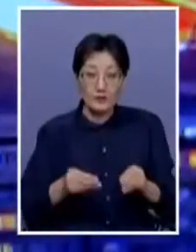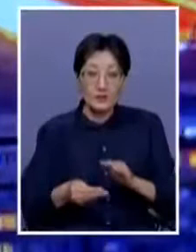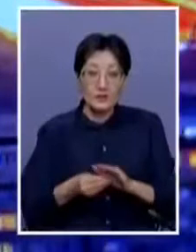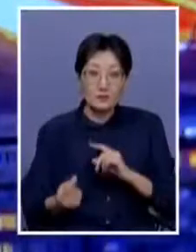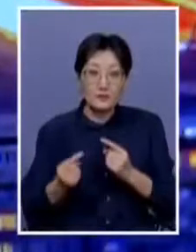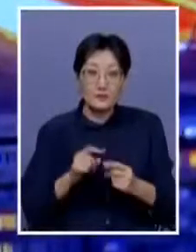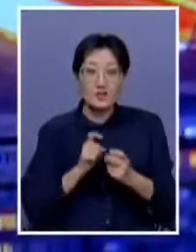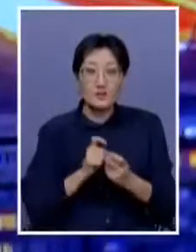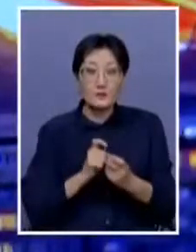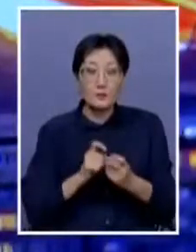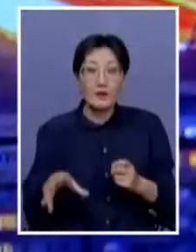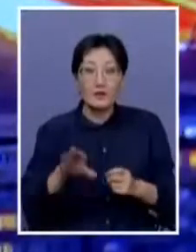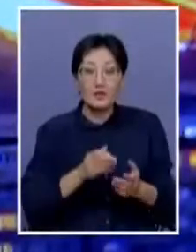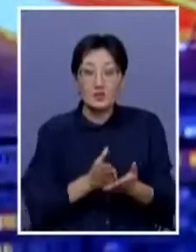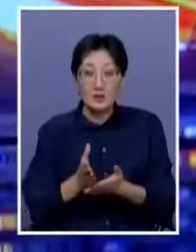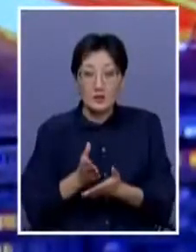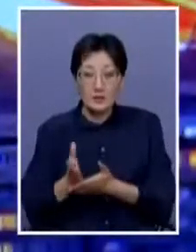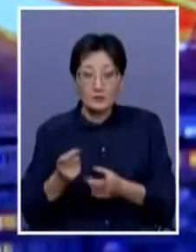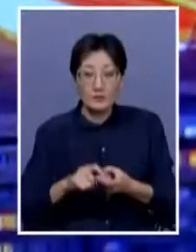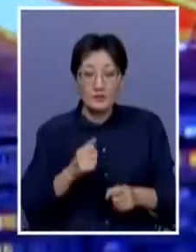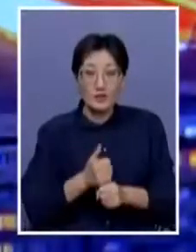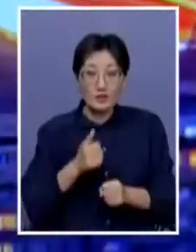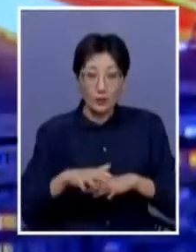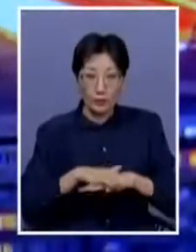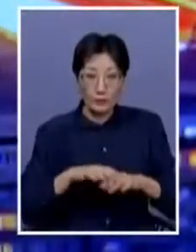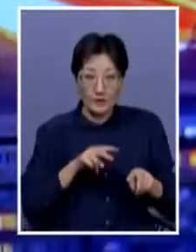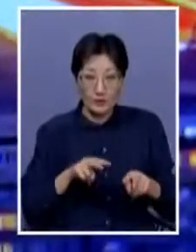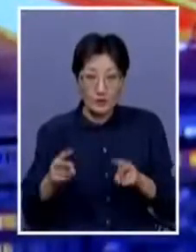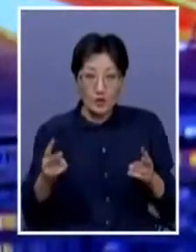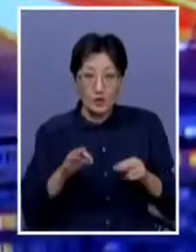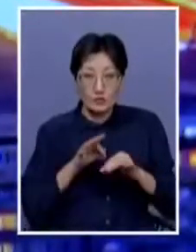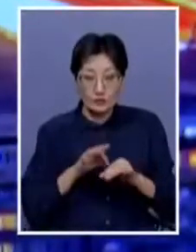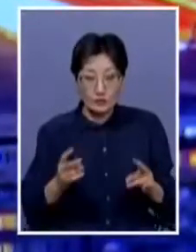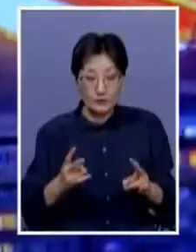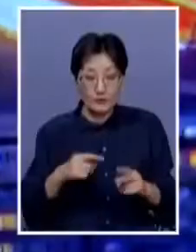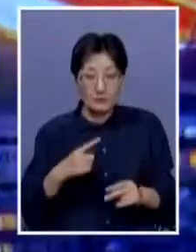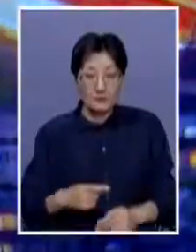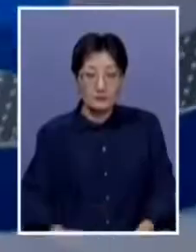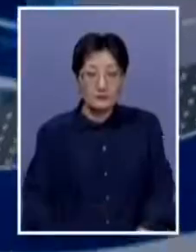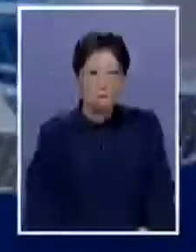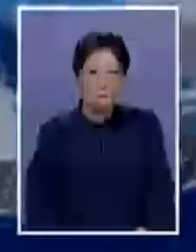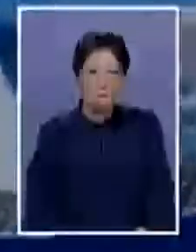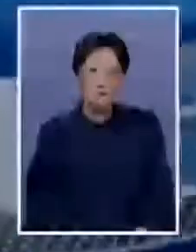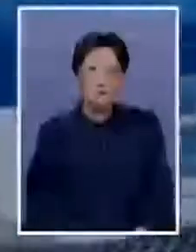жемқорлыққа қарсы күрестің барлық салалары бойынша қатаң қоғамдық бақылау жүргізілуі тиіс деді.